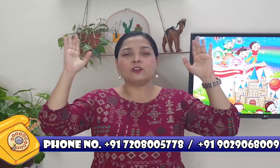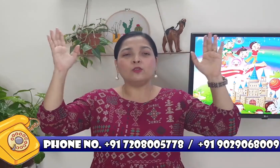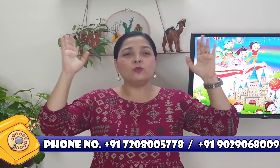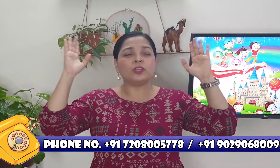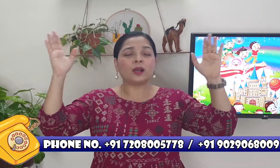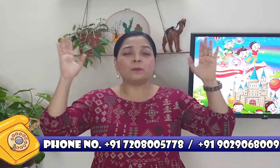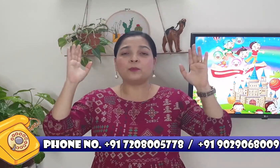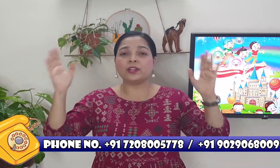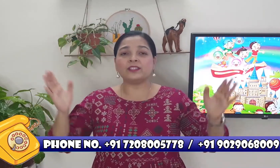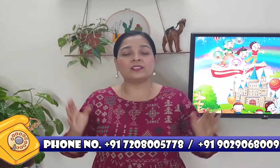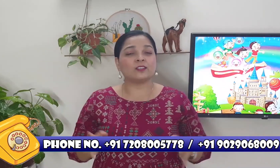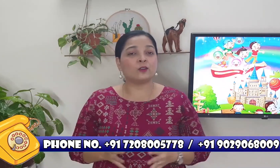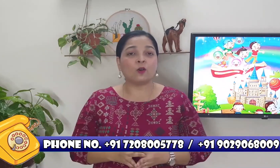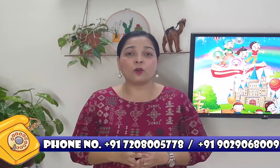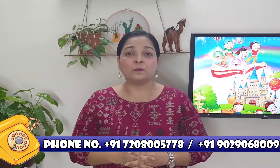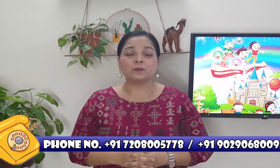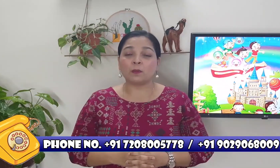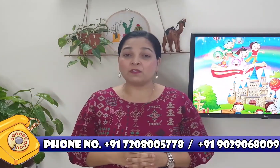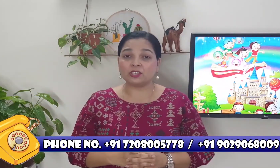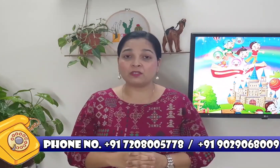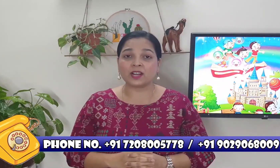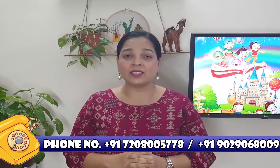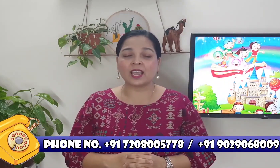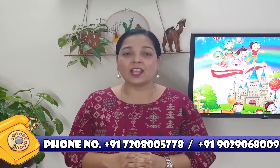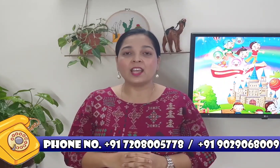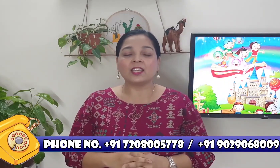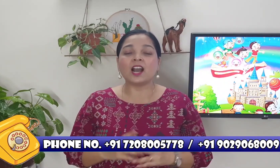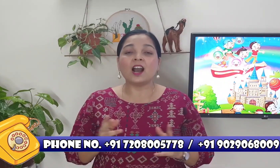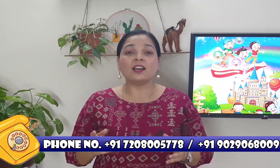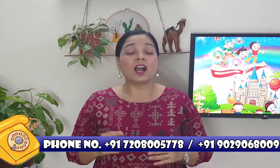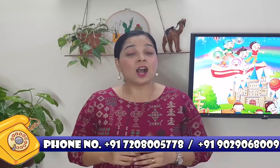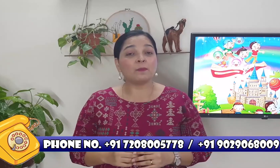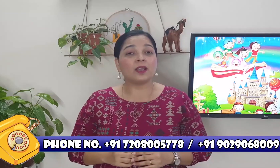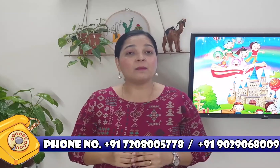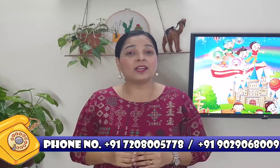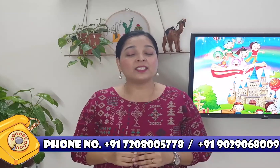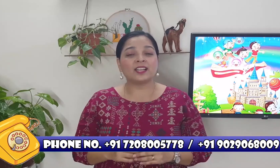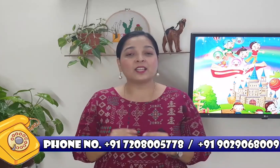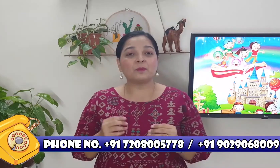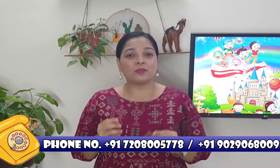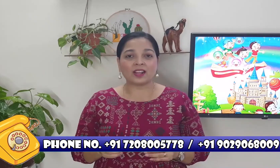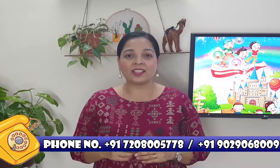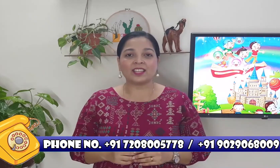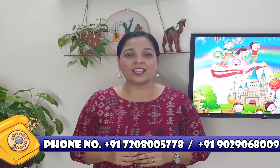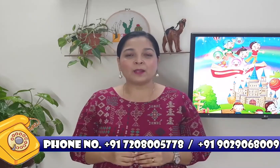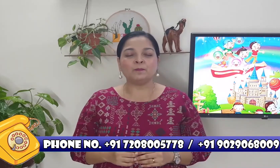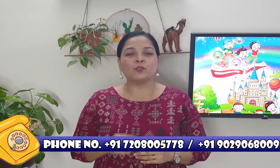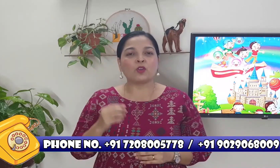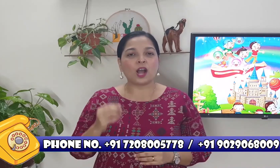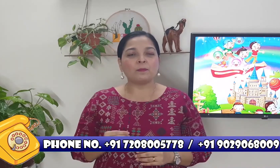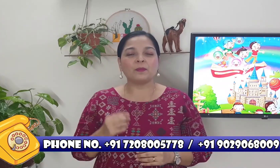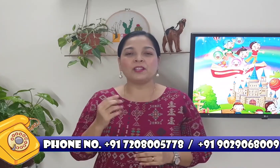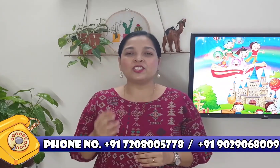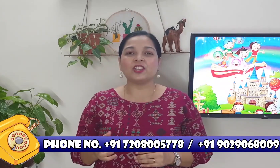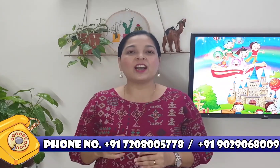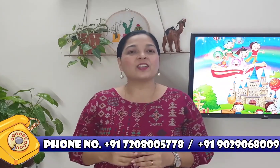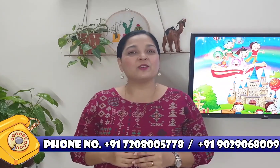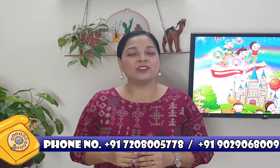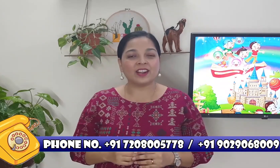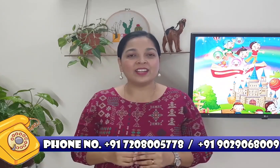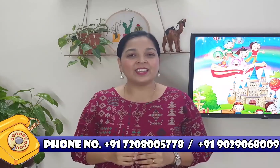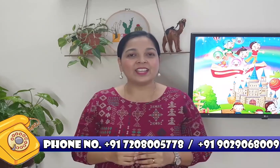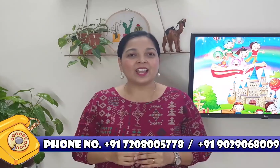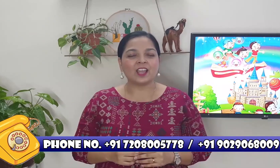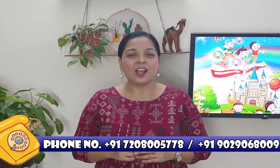आमेन. हालेलुया. प्रेज द लॉर्ड. माझा विश्वास आहे जर तुम्ही माझ्या मागे ही प्रार्थना केली आहे, तर तुम्ही आताच तुमच्या